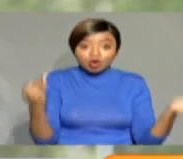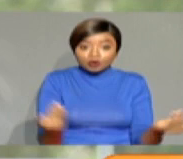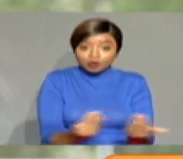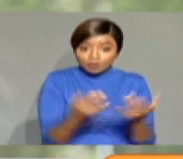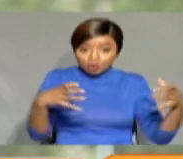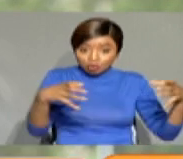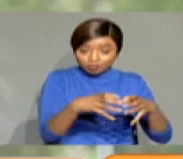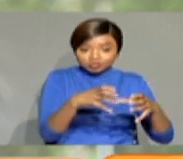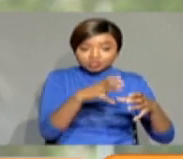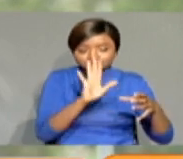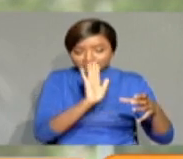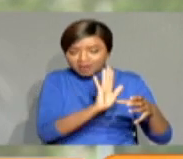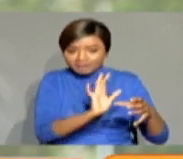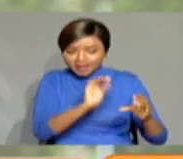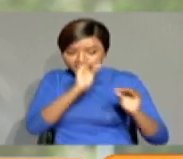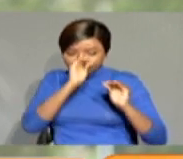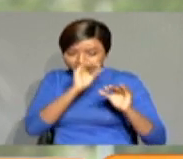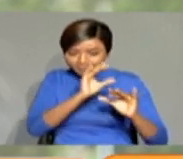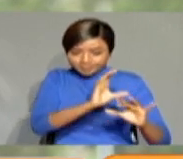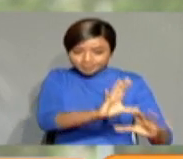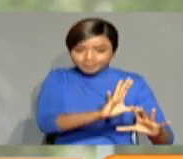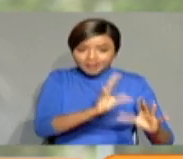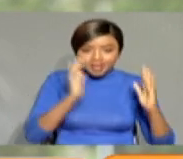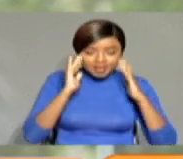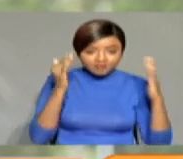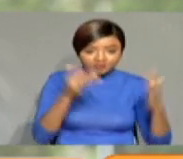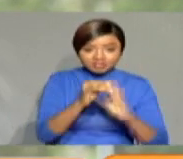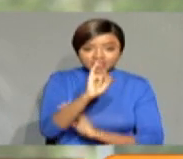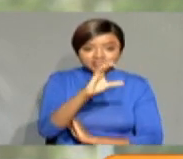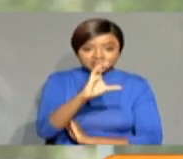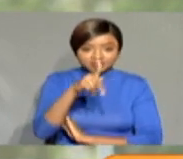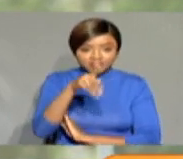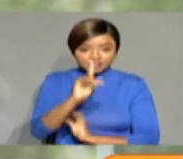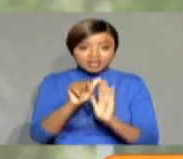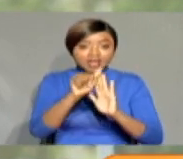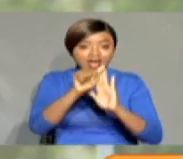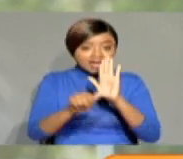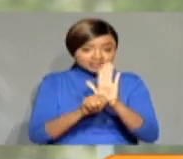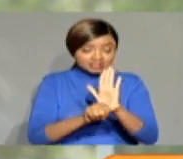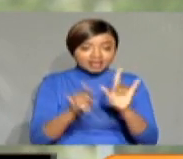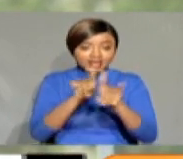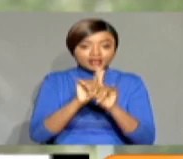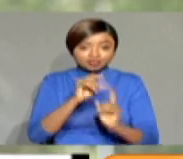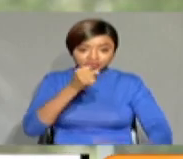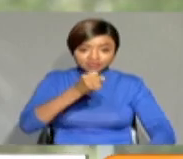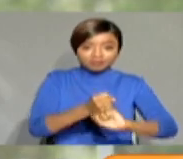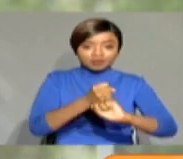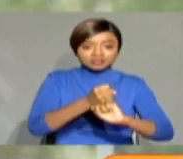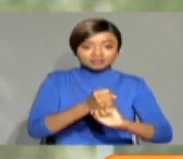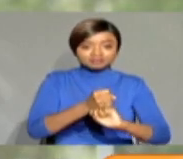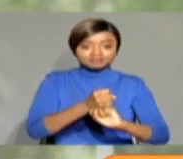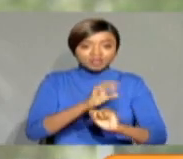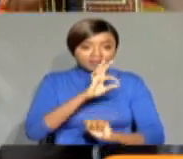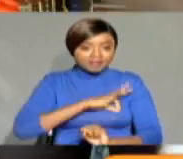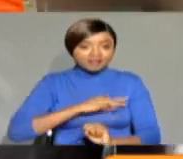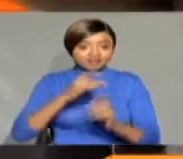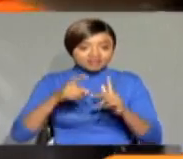breathe new life into the ICPD agenda and sustain, amplify the gains made